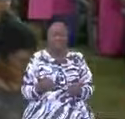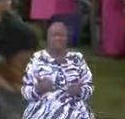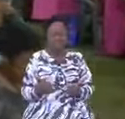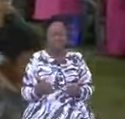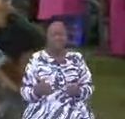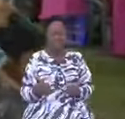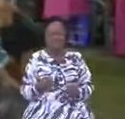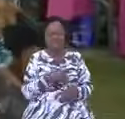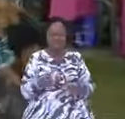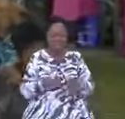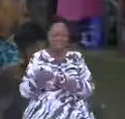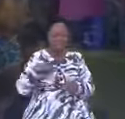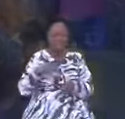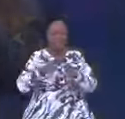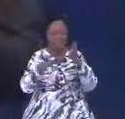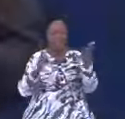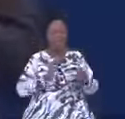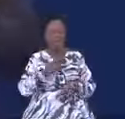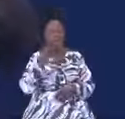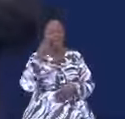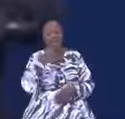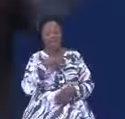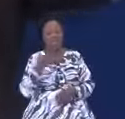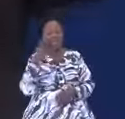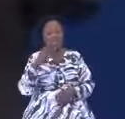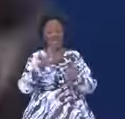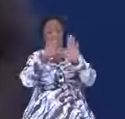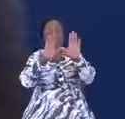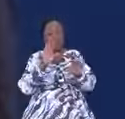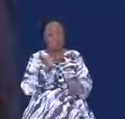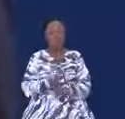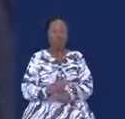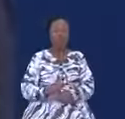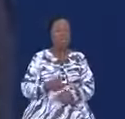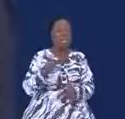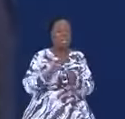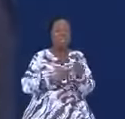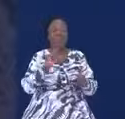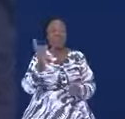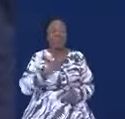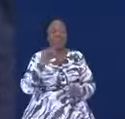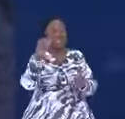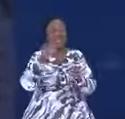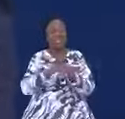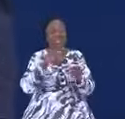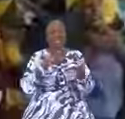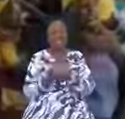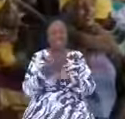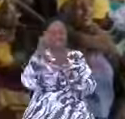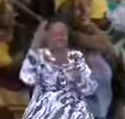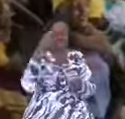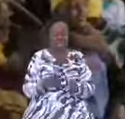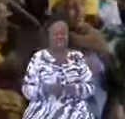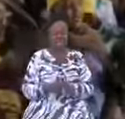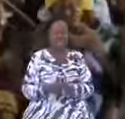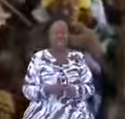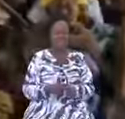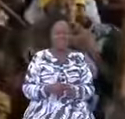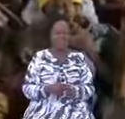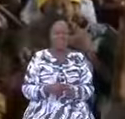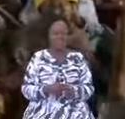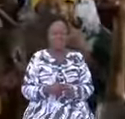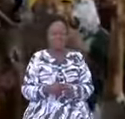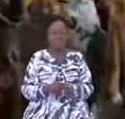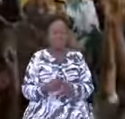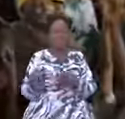nos yeux pouvoir les miracles pas tous aux nobles et je me remets un seigneur parce que nous savons